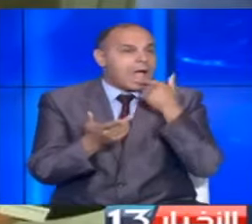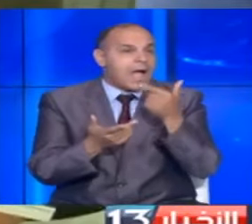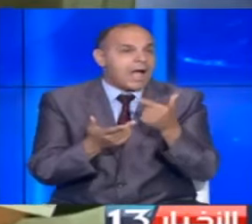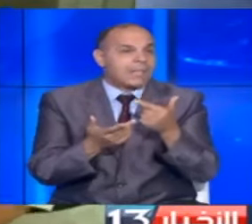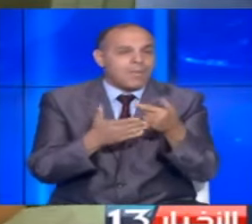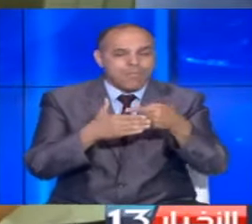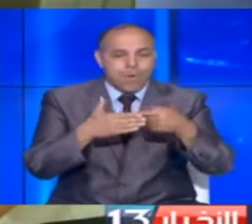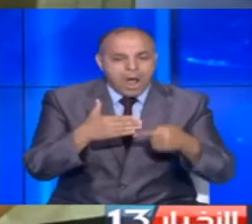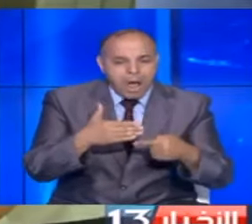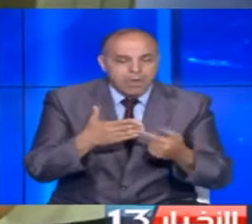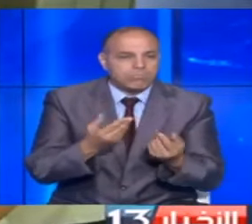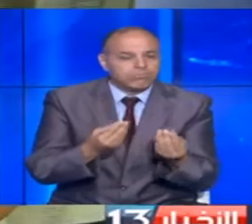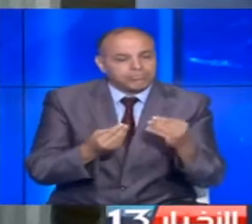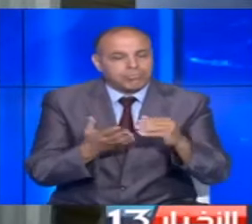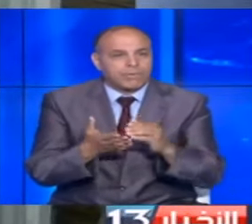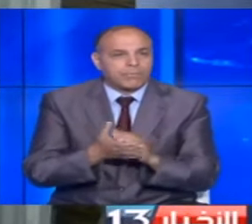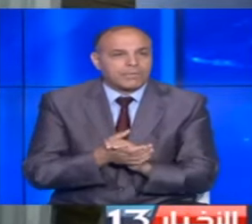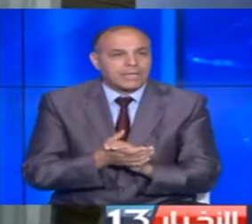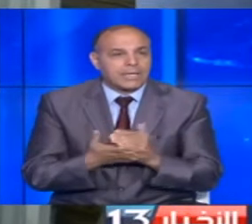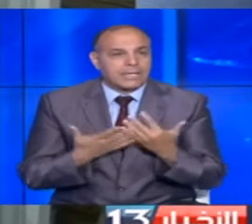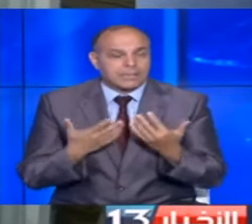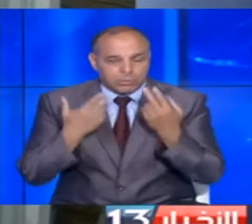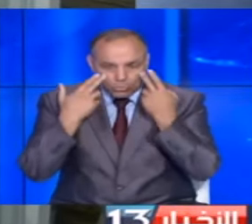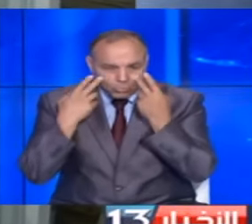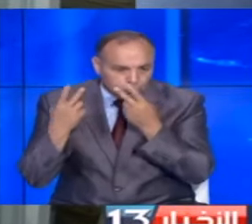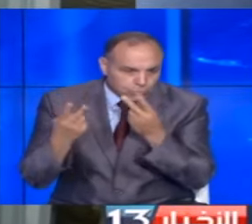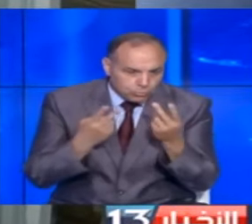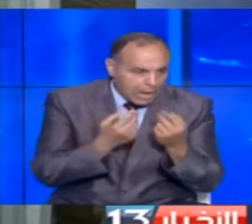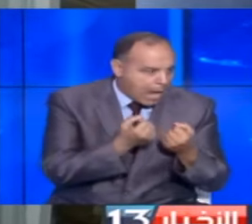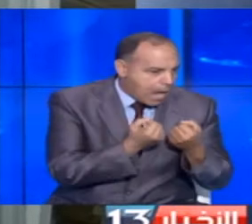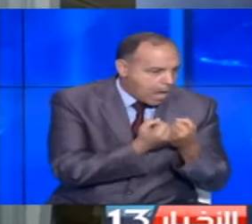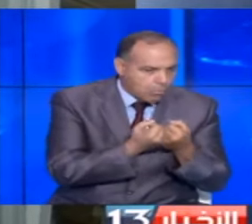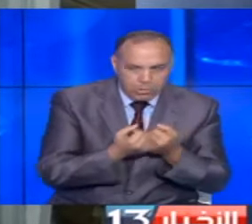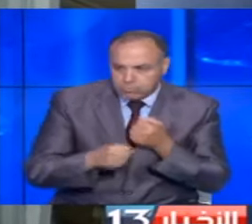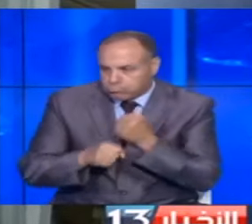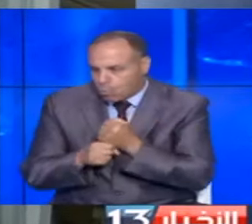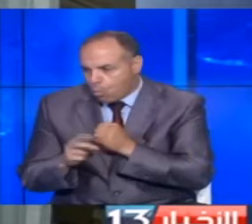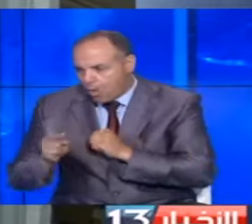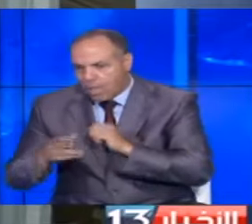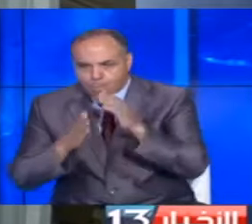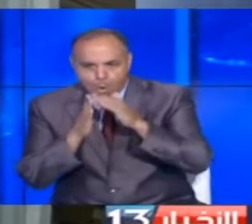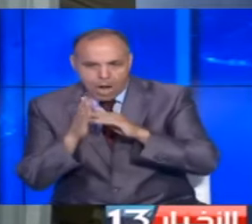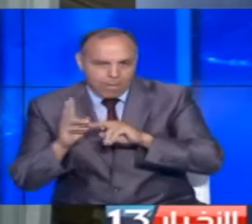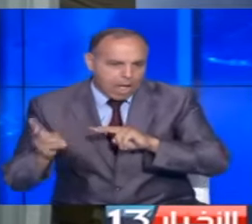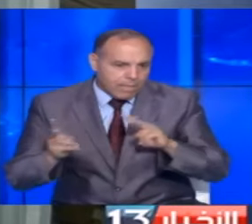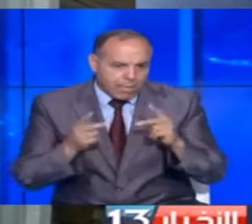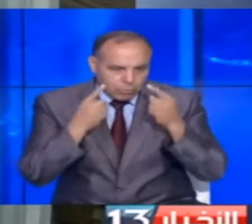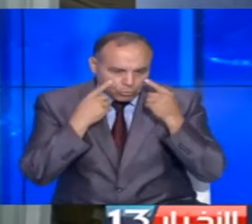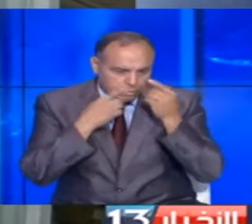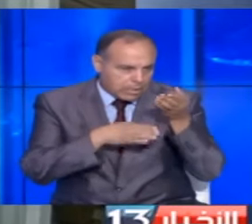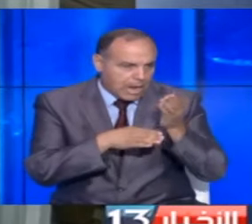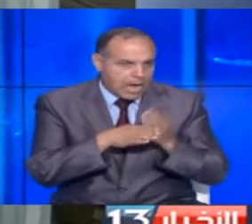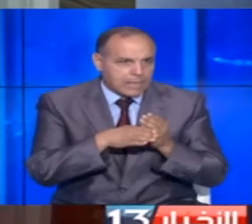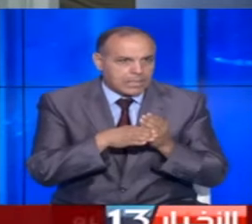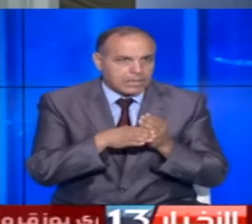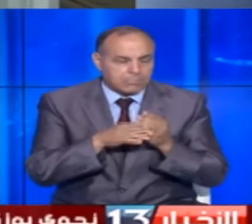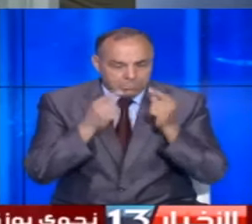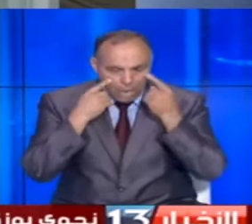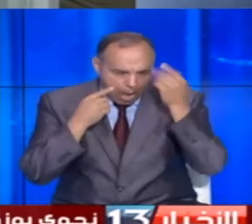النقاط ان وجدت نبدا الطلعه قائمه معينه ولا مع حزب معين